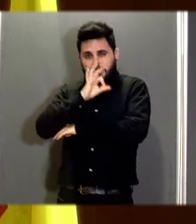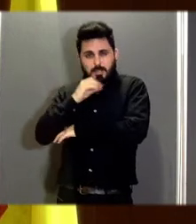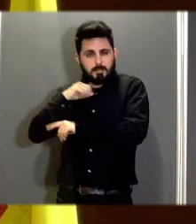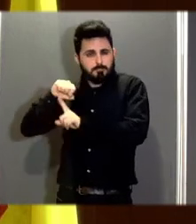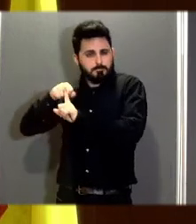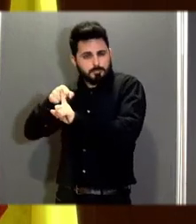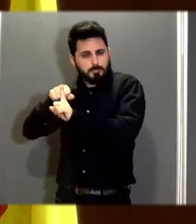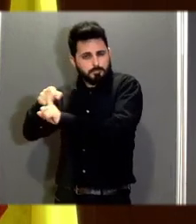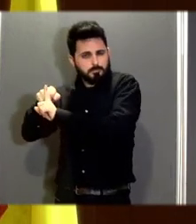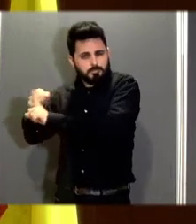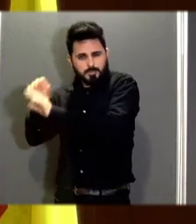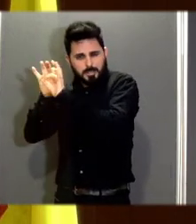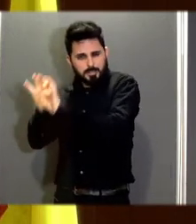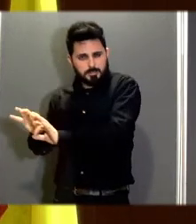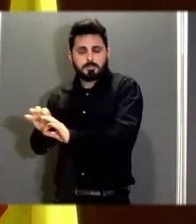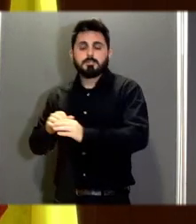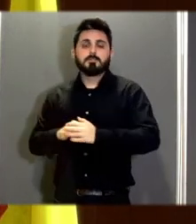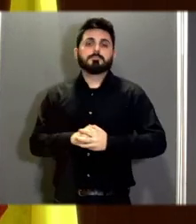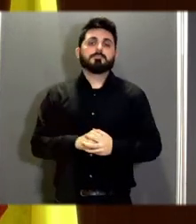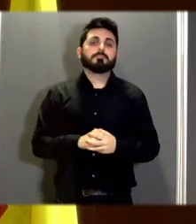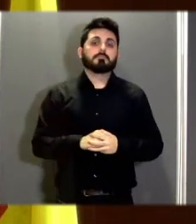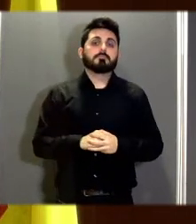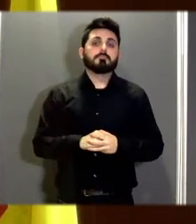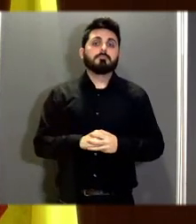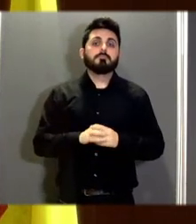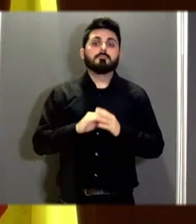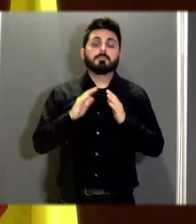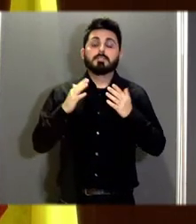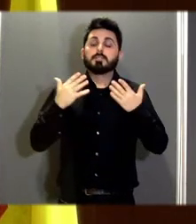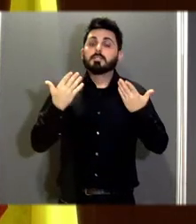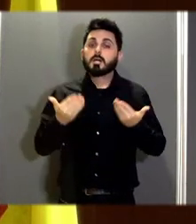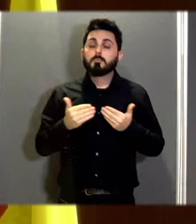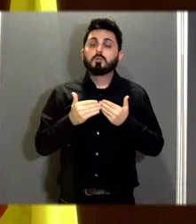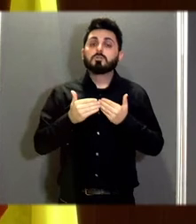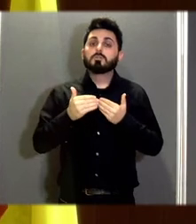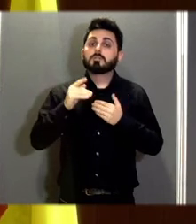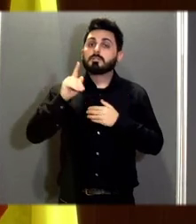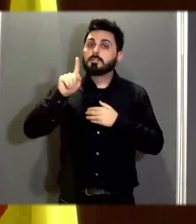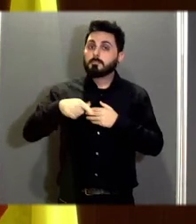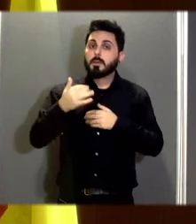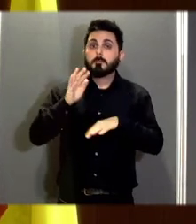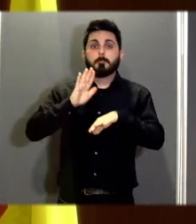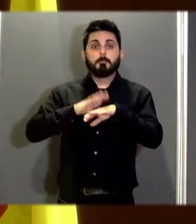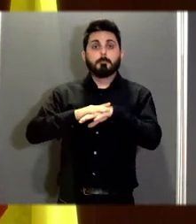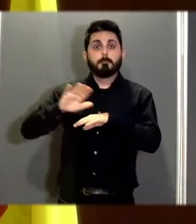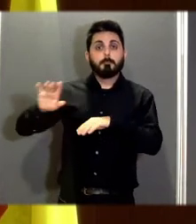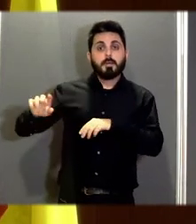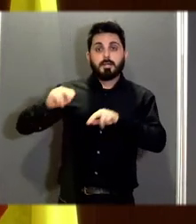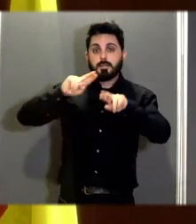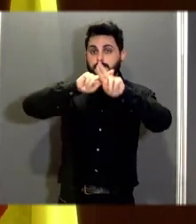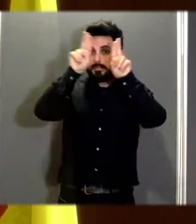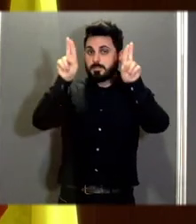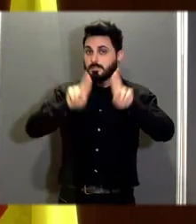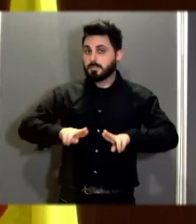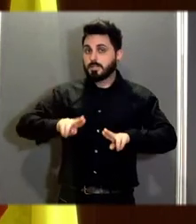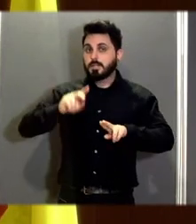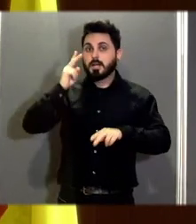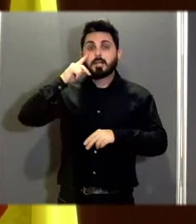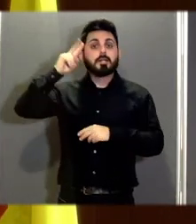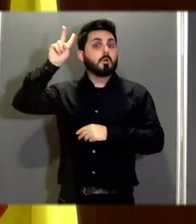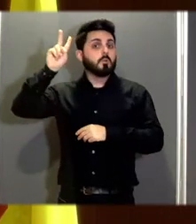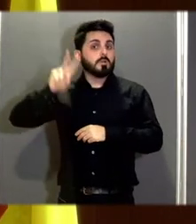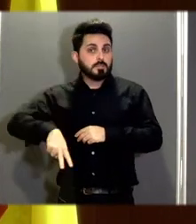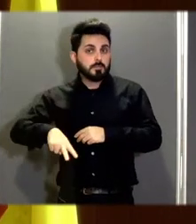oprimits. I això ens porta a una altra segona cosa que pel reconeixement internacional i pel nostre autorreconeixement és